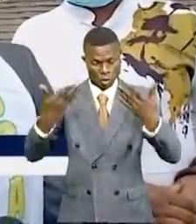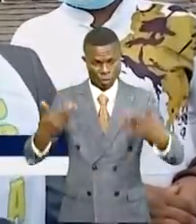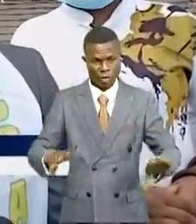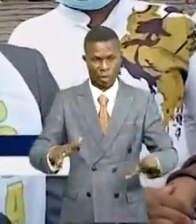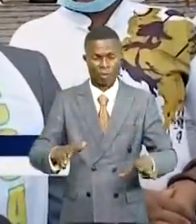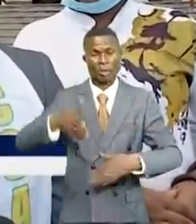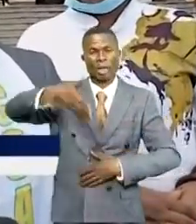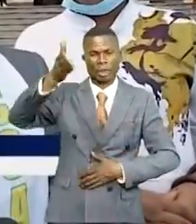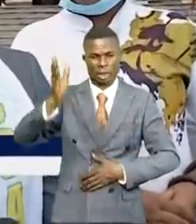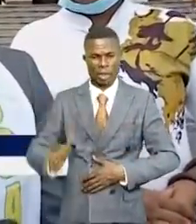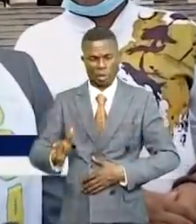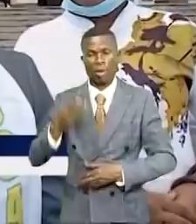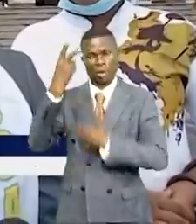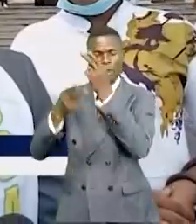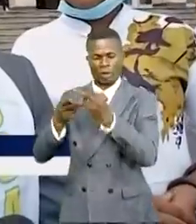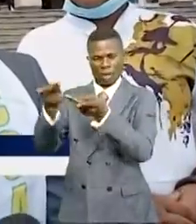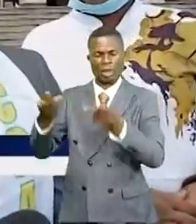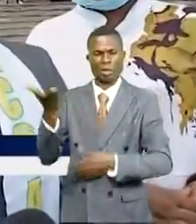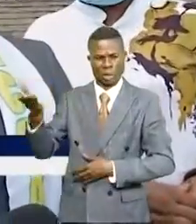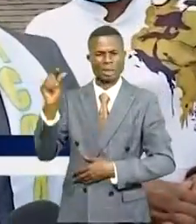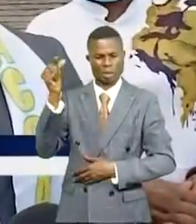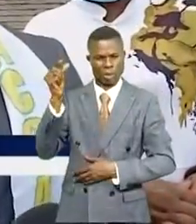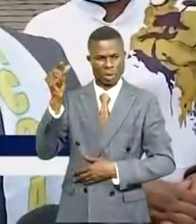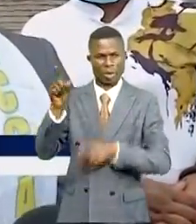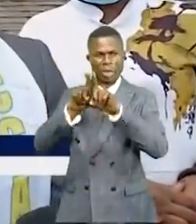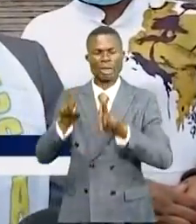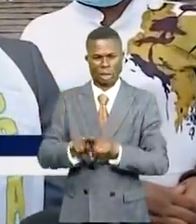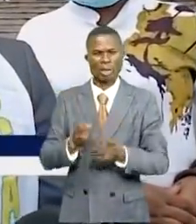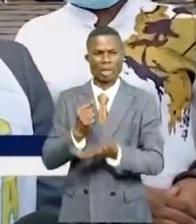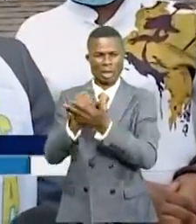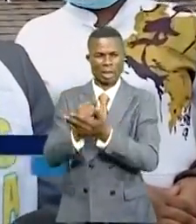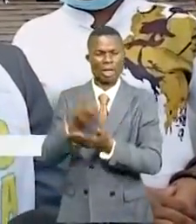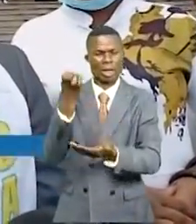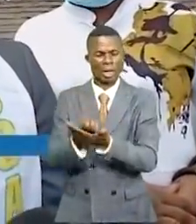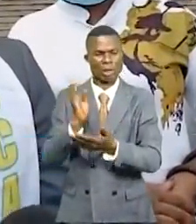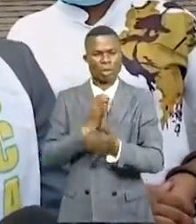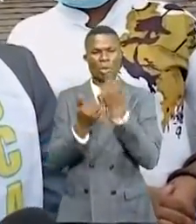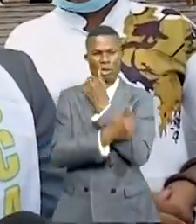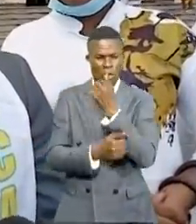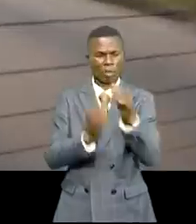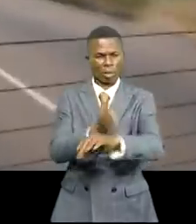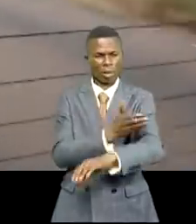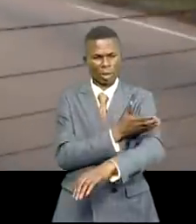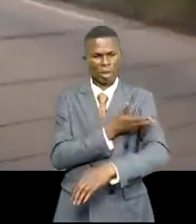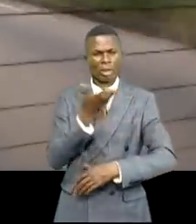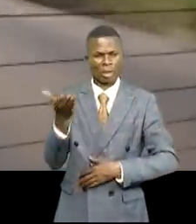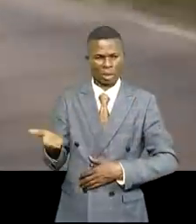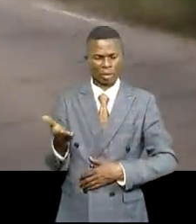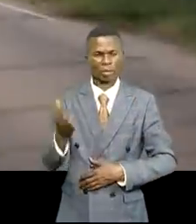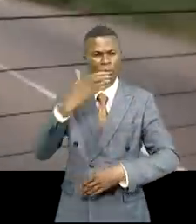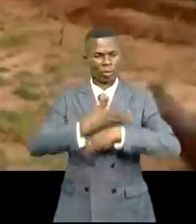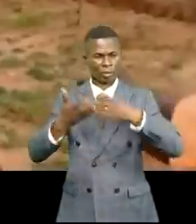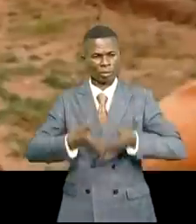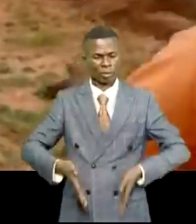les experts auront le temps de visiter ces endroits et cela fera en sorte que non, l'économie nationale soit au moins boostée. La réhabilitation de